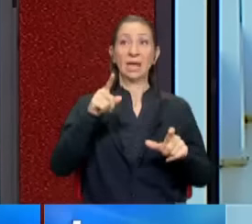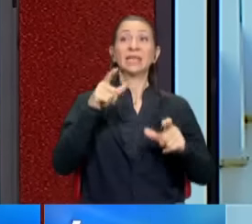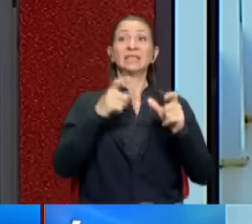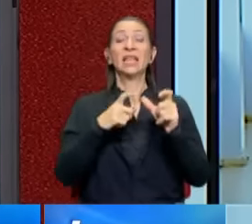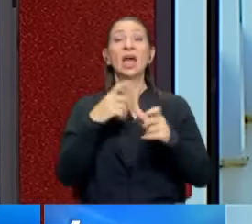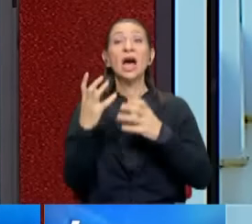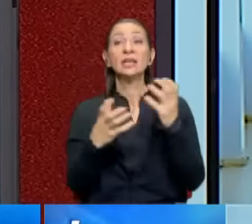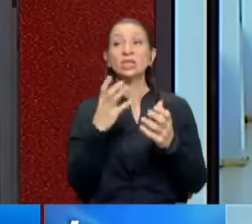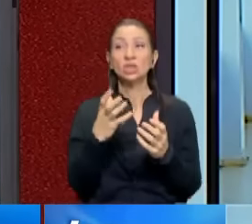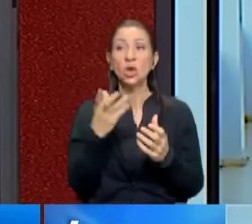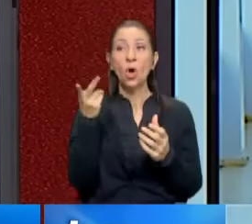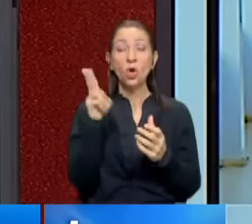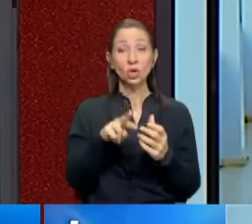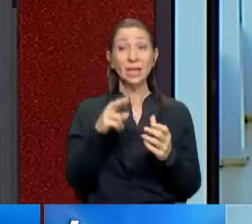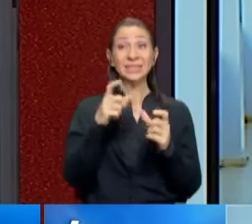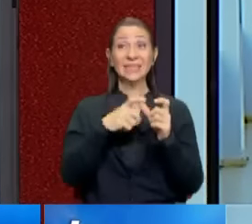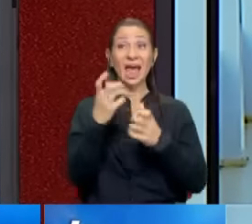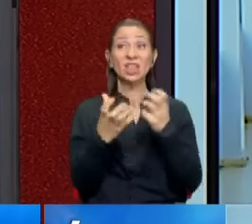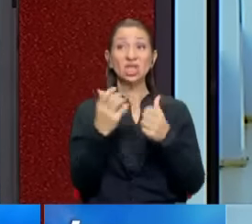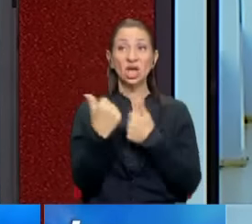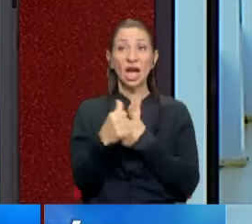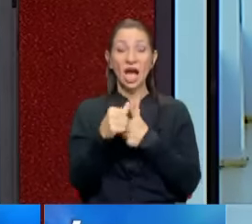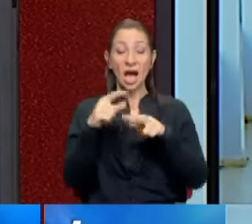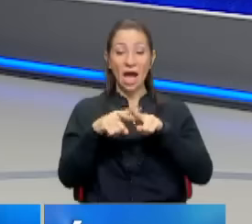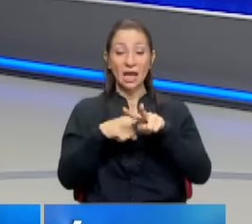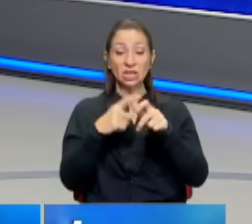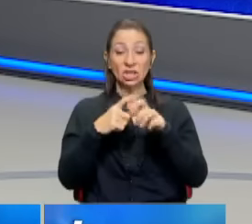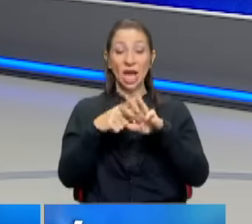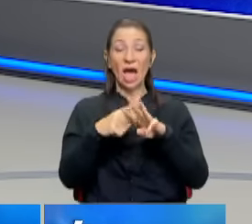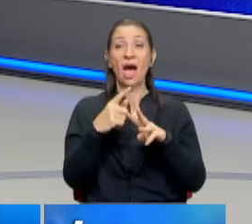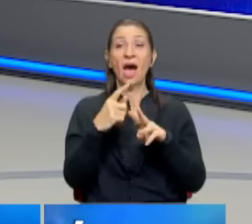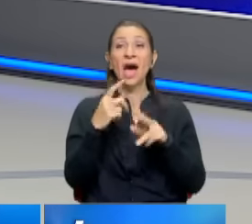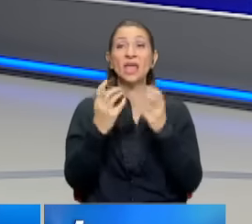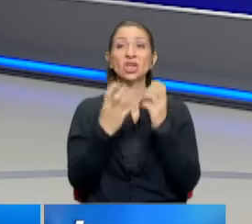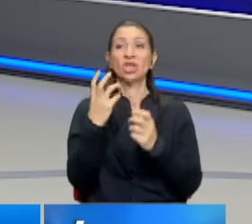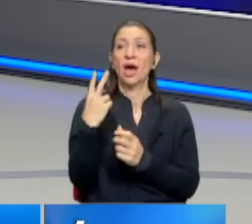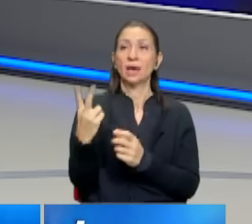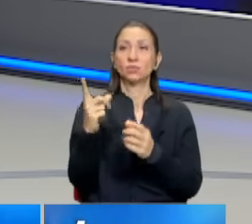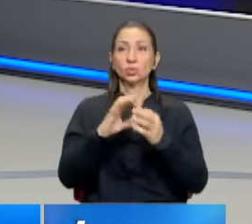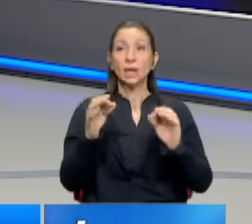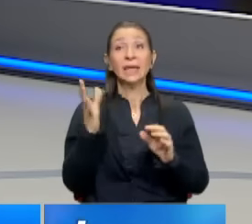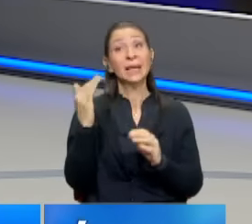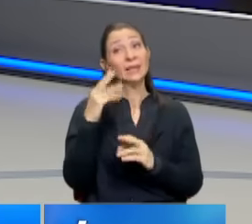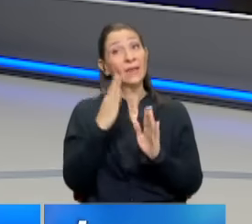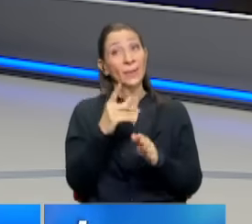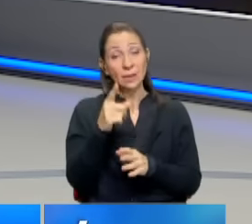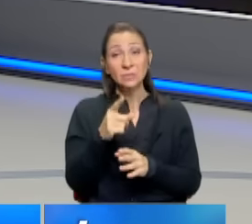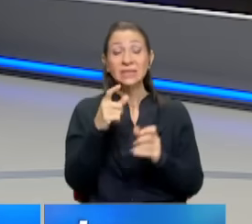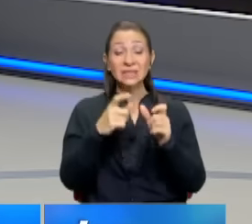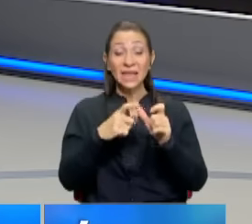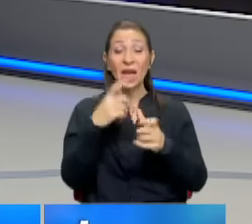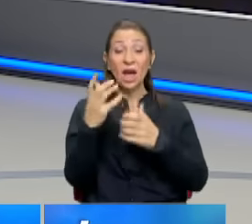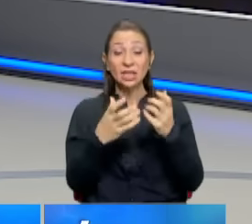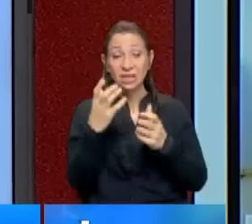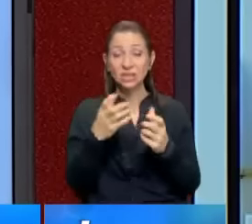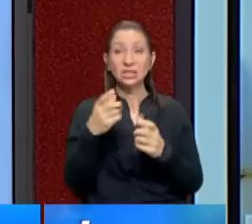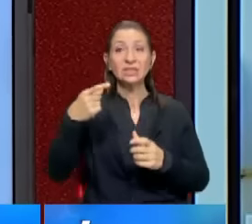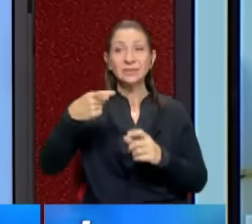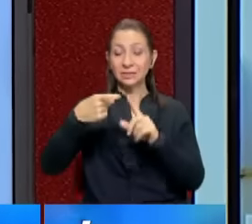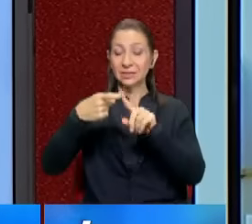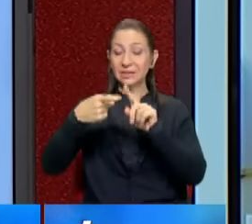Sinan Ateş'in, öldürülen Sinan Ateş'in eşi Ayşe Ateş'e ait bu sözler. Gelin devam edelim. Sinan Ateş cinayetinde